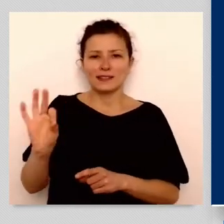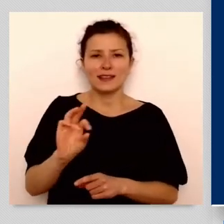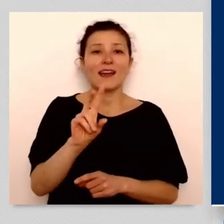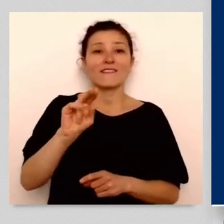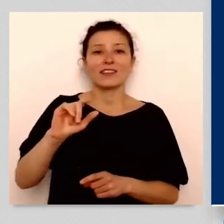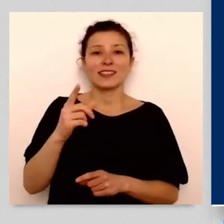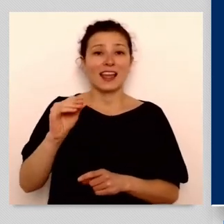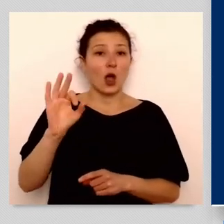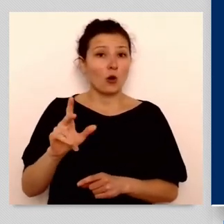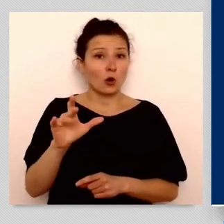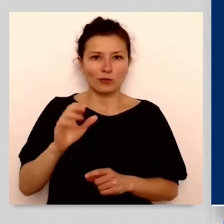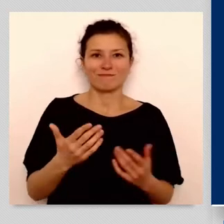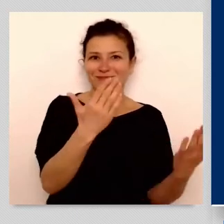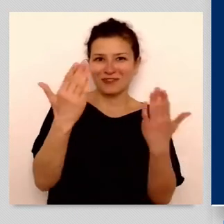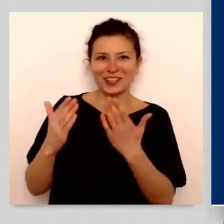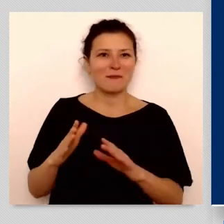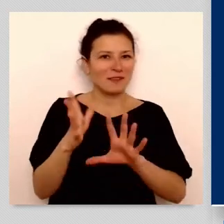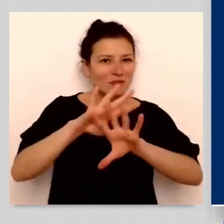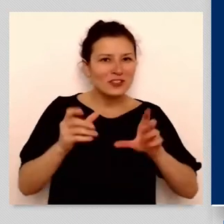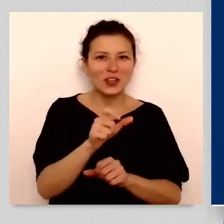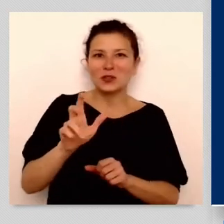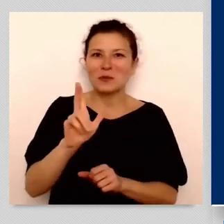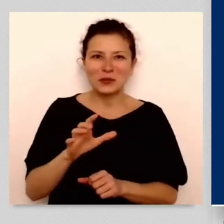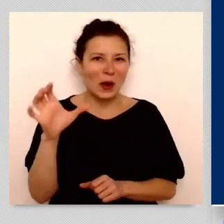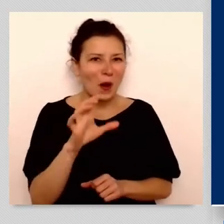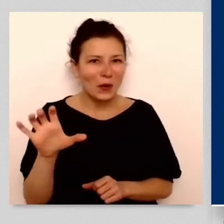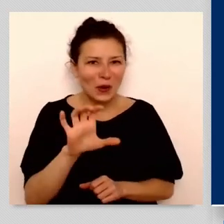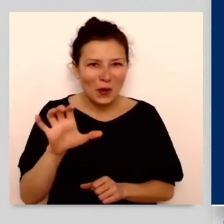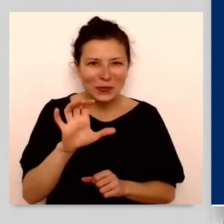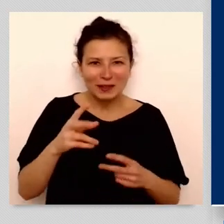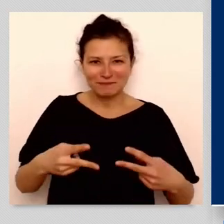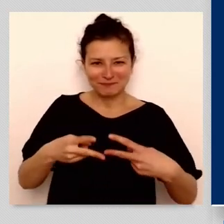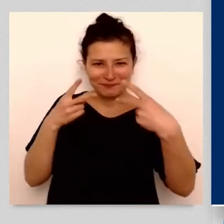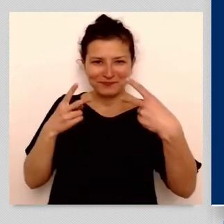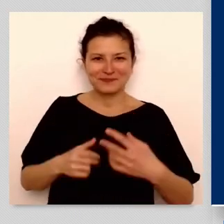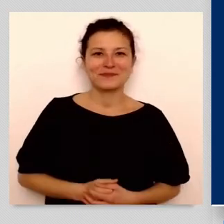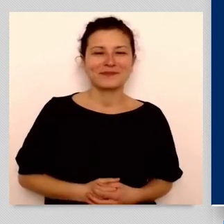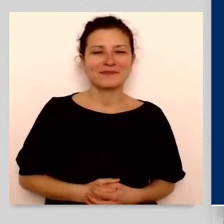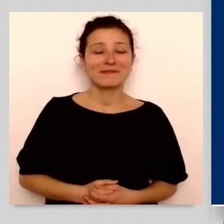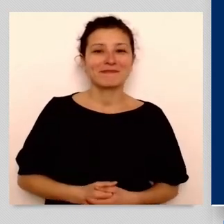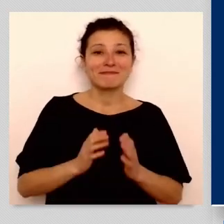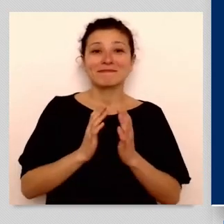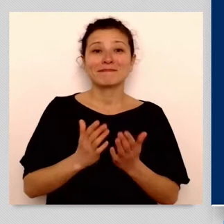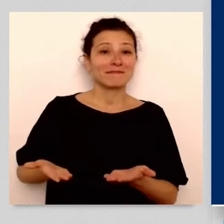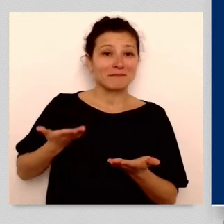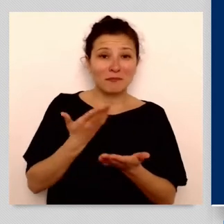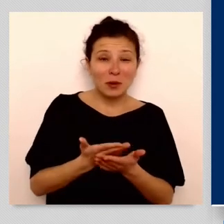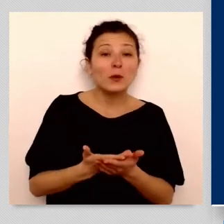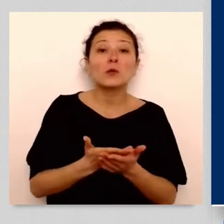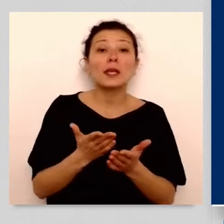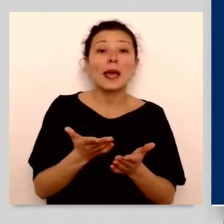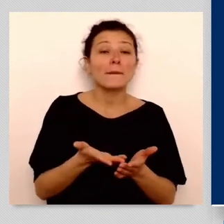Witamy wszystkich widzów, którzy zasiedli przed ekranami. Proponuję następujący przebieg,